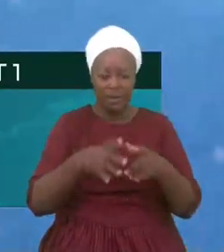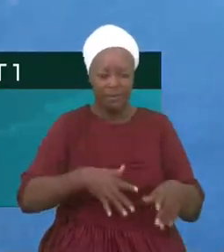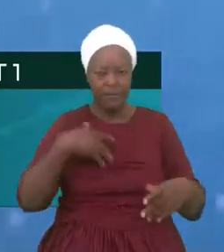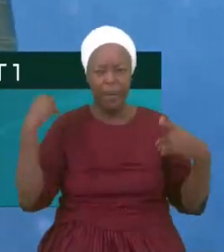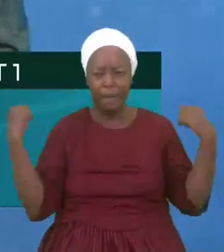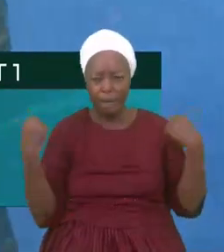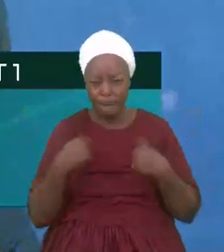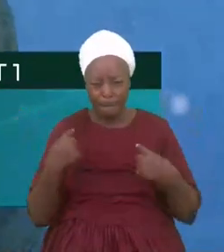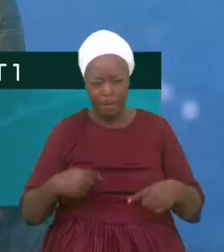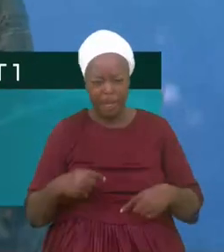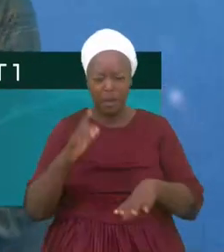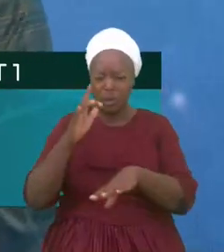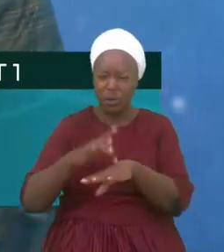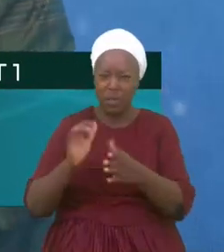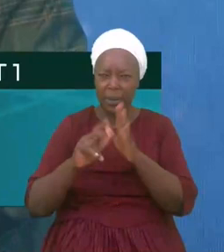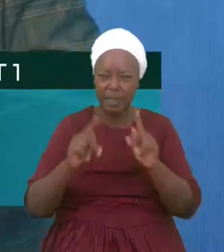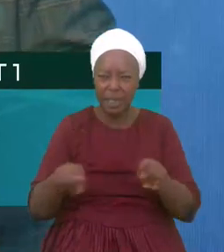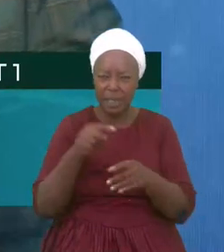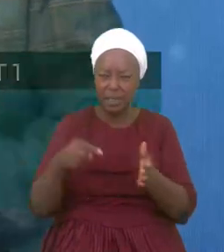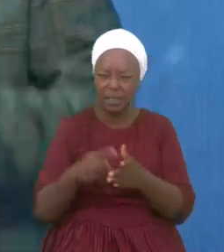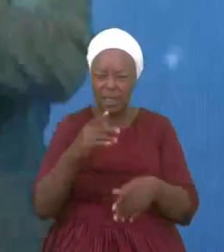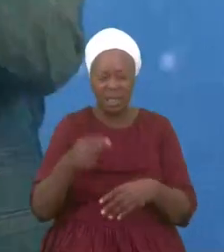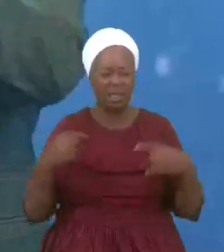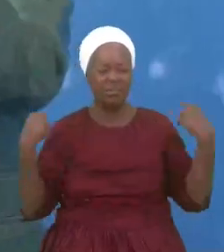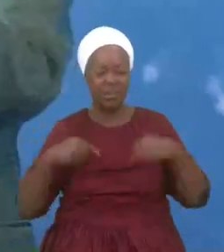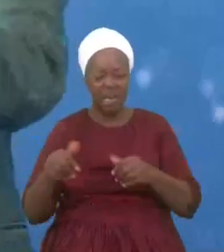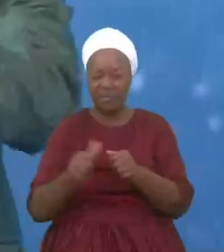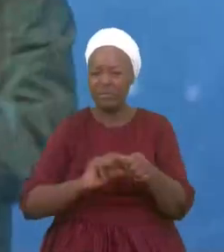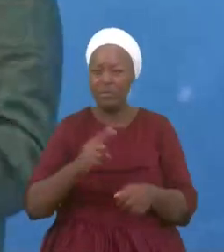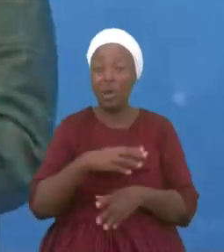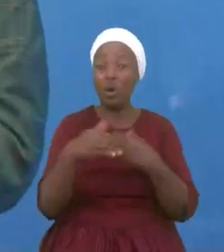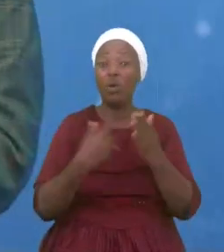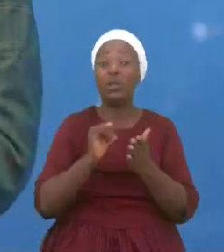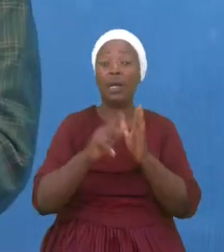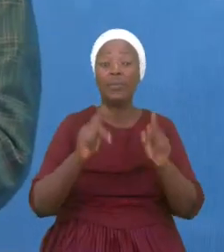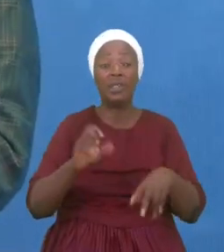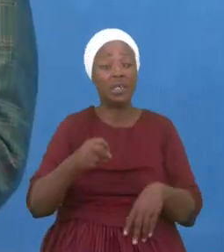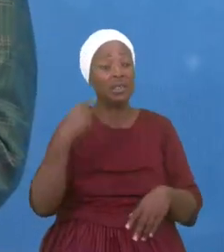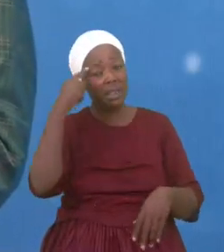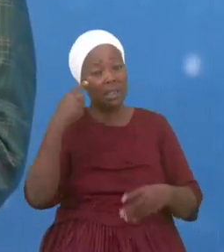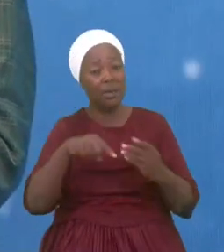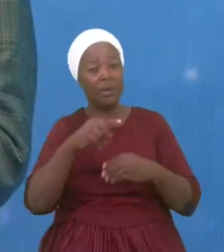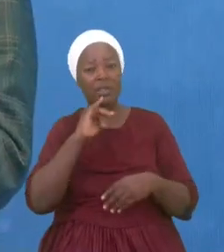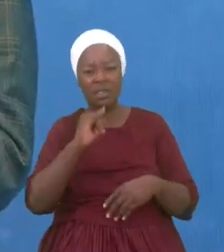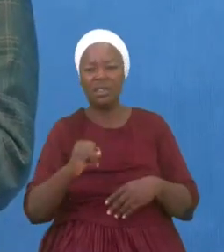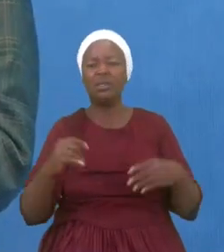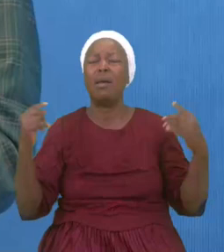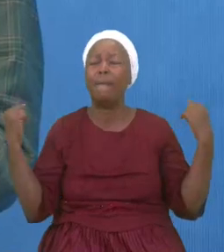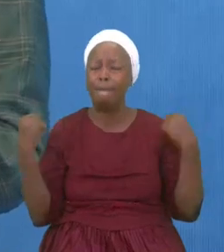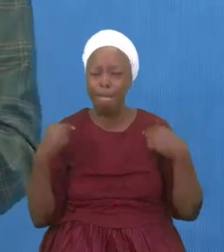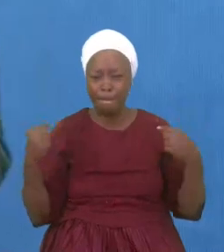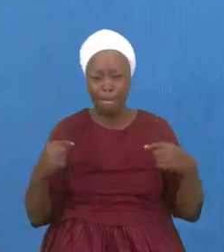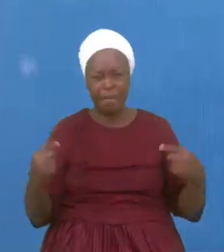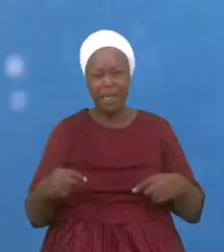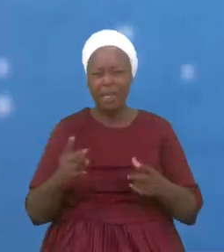a et accidenté et la personne se trouve dans le douleur pour tuer la personne ce sont